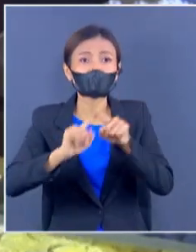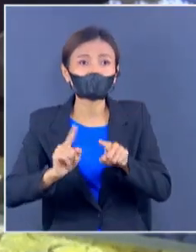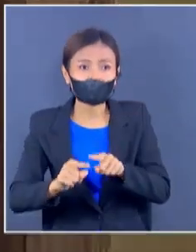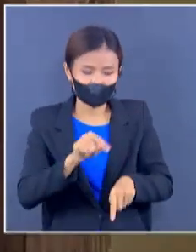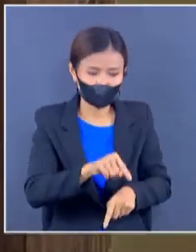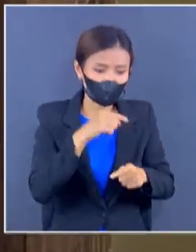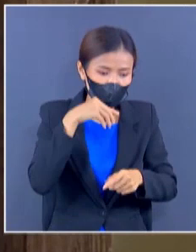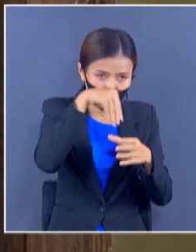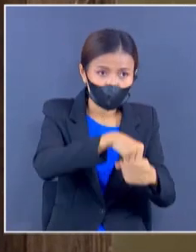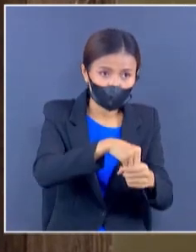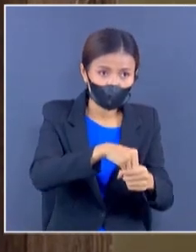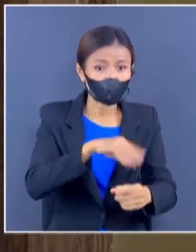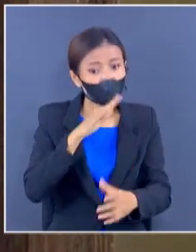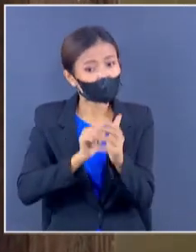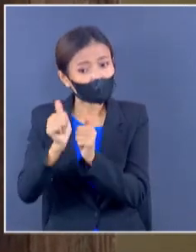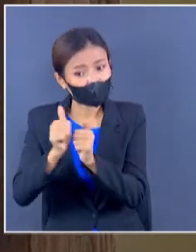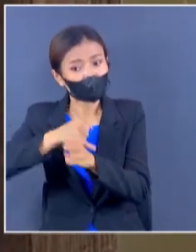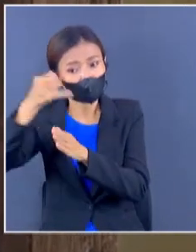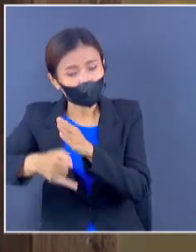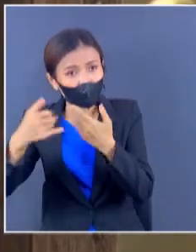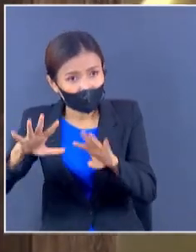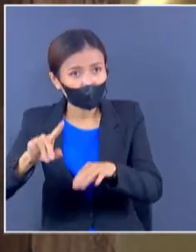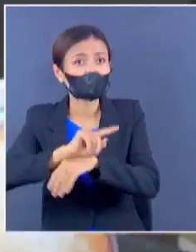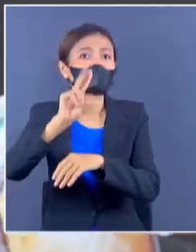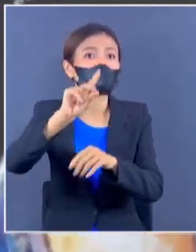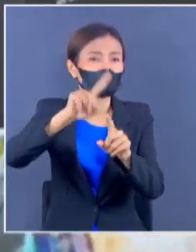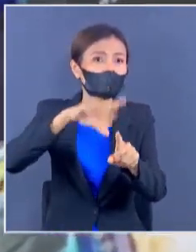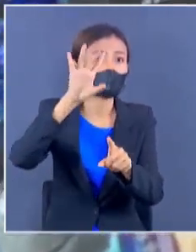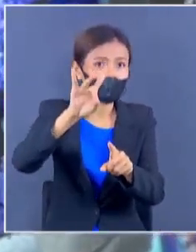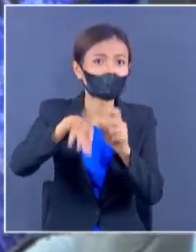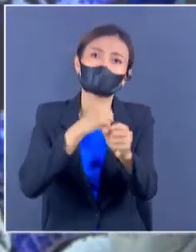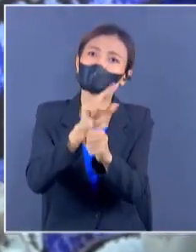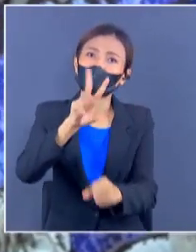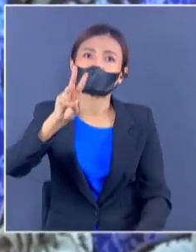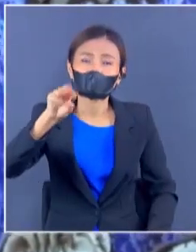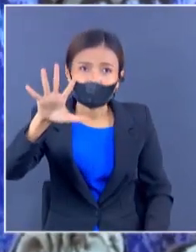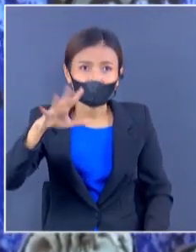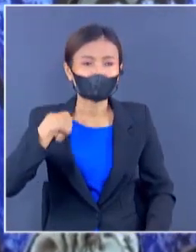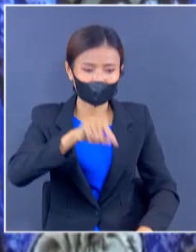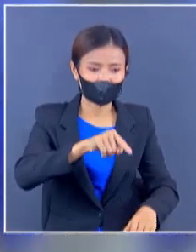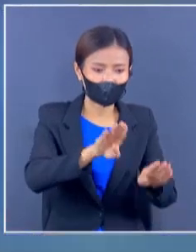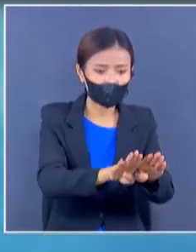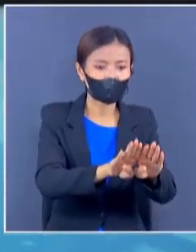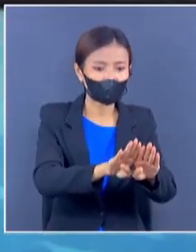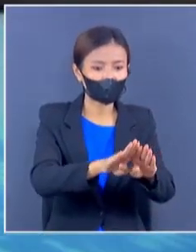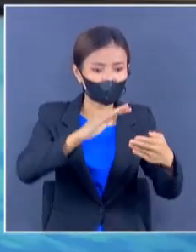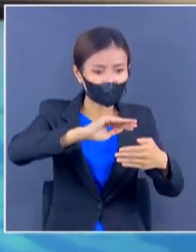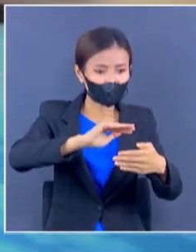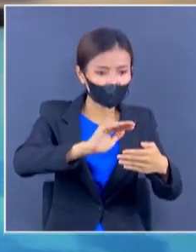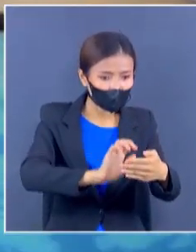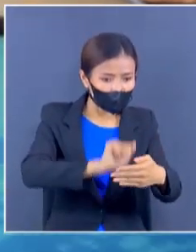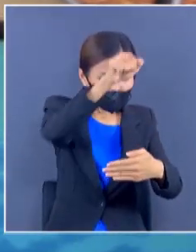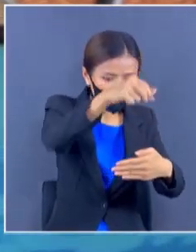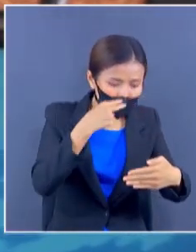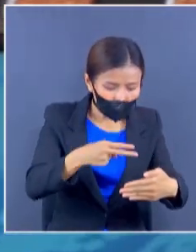ถูกเปิดขึ้นก็ต่อเมื่อจบแคมเปญในวันที่31สิงหาคม2565สำหรับคุณผู้ชมที่ดูแล้วอยากร่วมสนุ